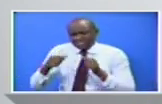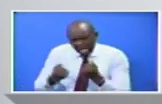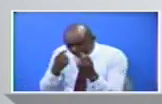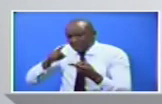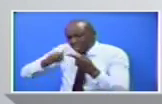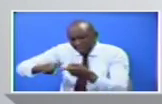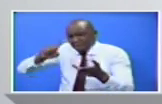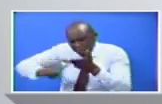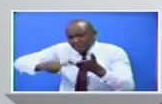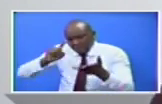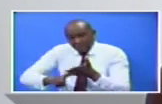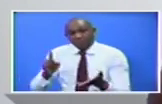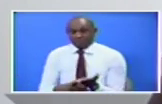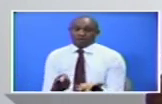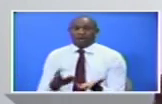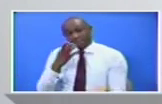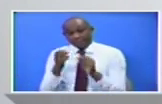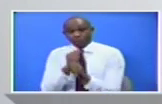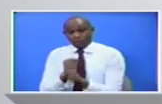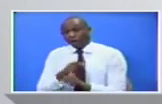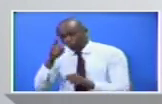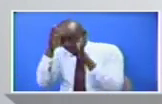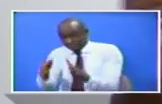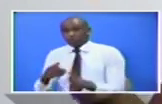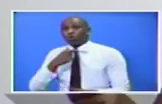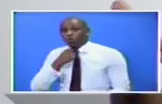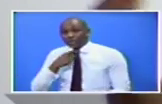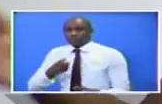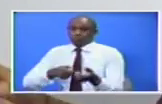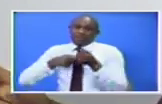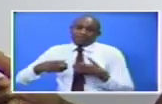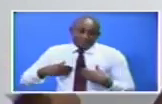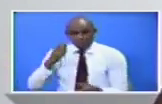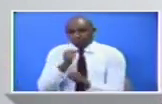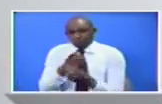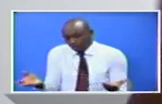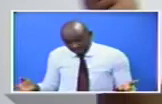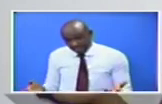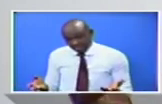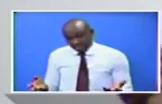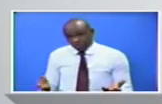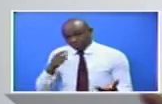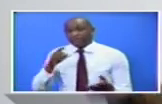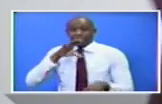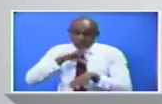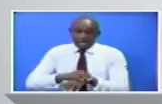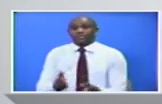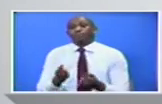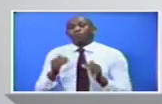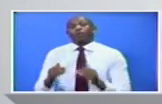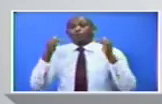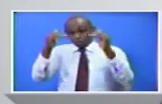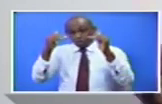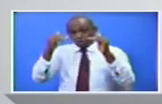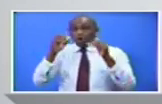kimefanyika kazini, ama kuna mdosi fulani anataka kulala maybe nao, ndio wapate promotion ama ndio wapate